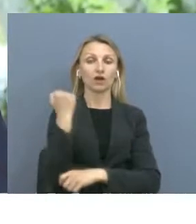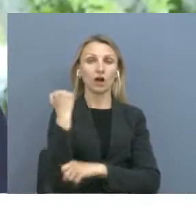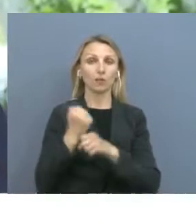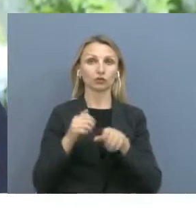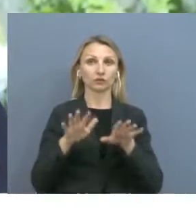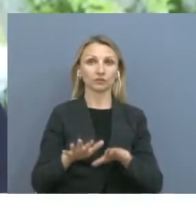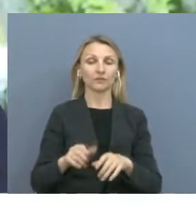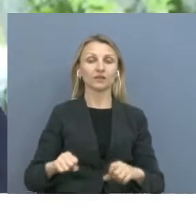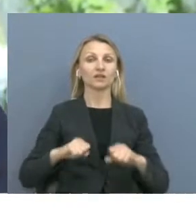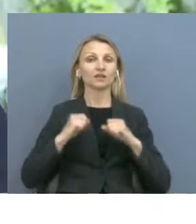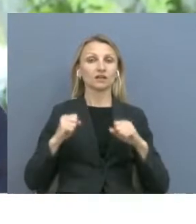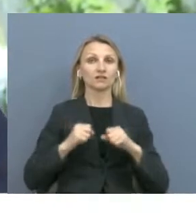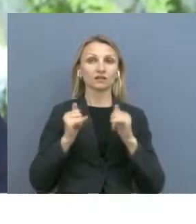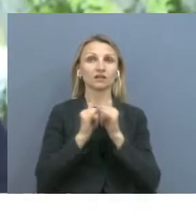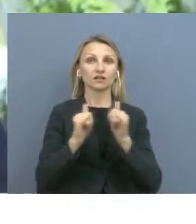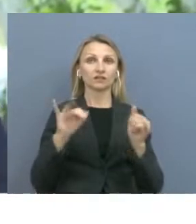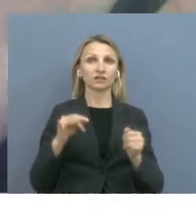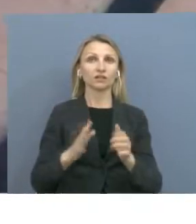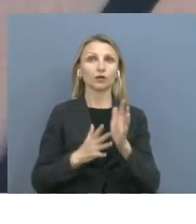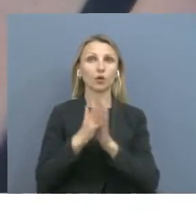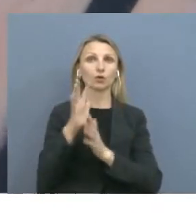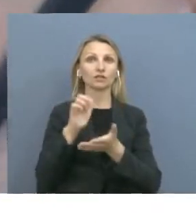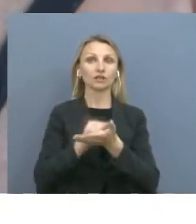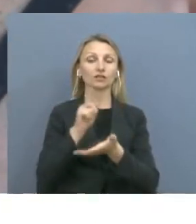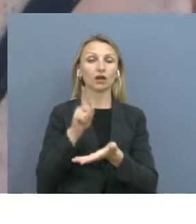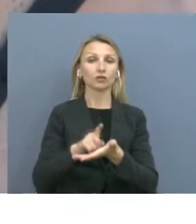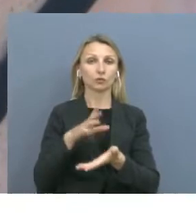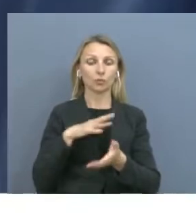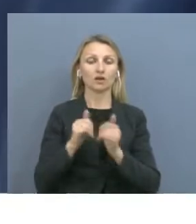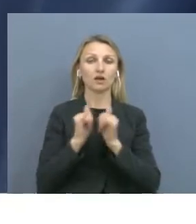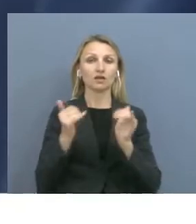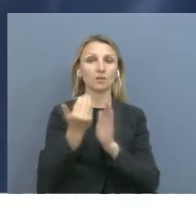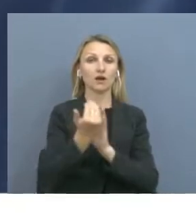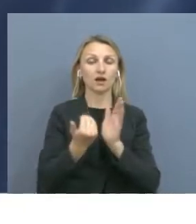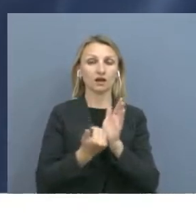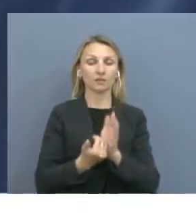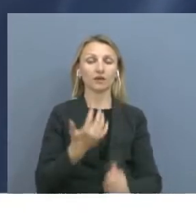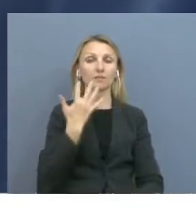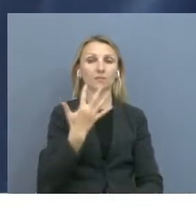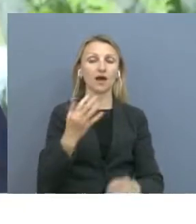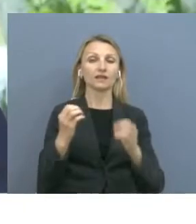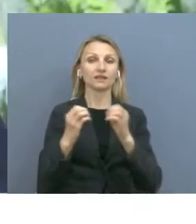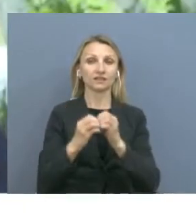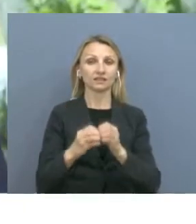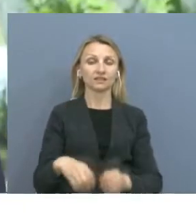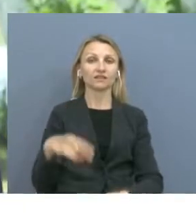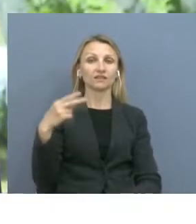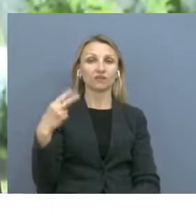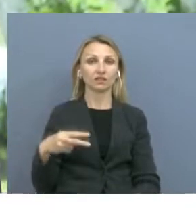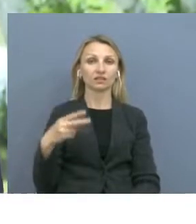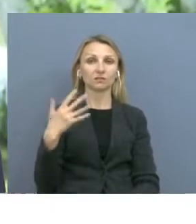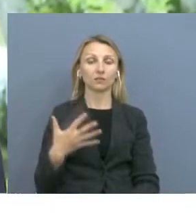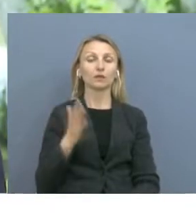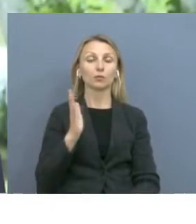стимулом развития экономики и роста занятости должно стать реализация программы 5-10-25, на что будет